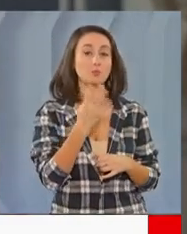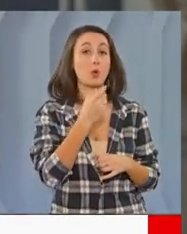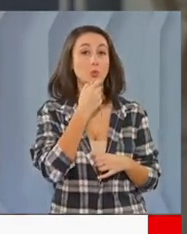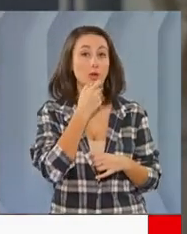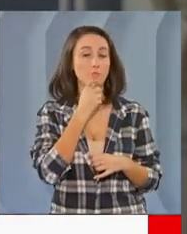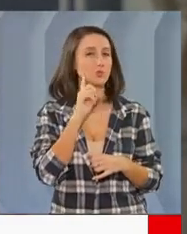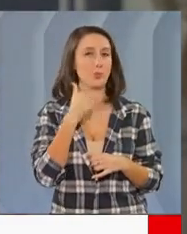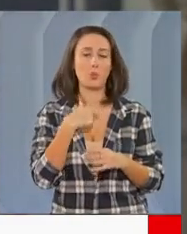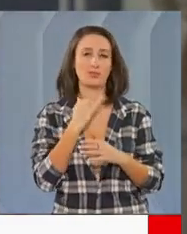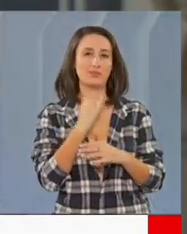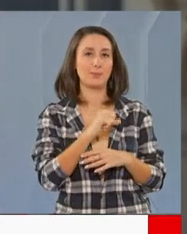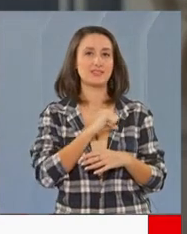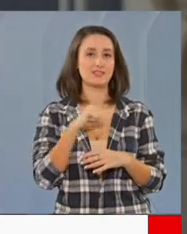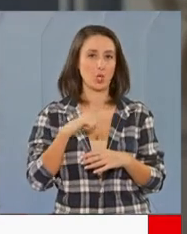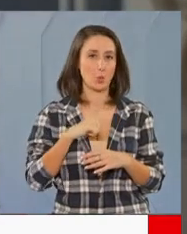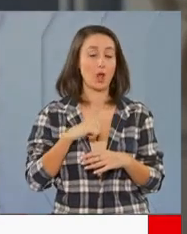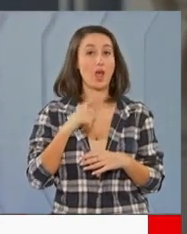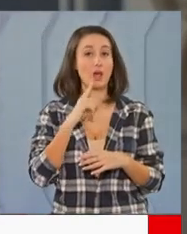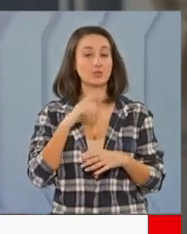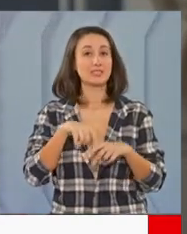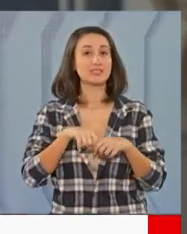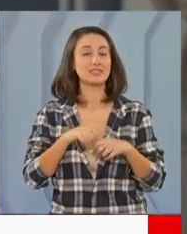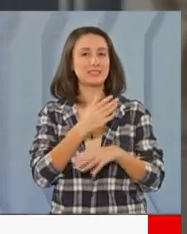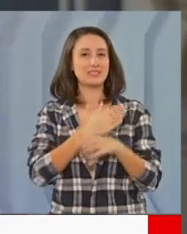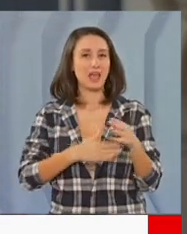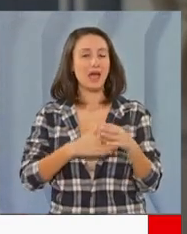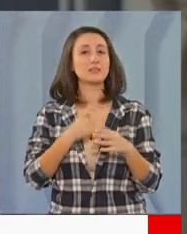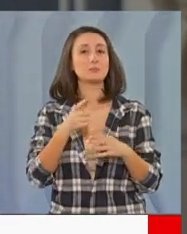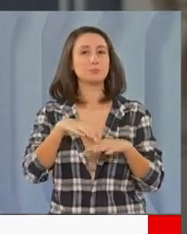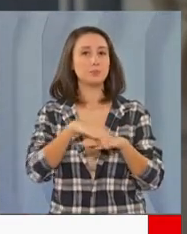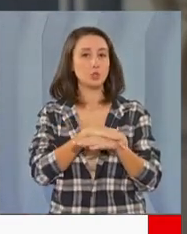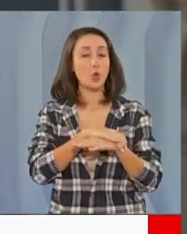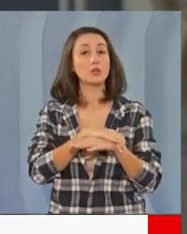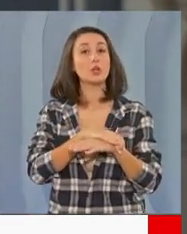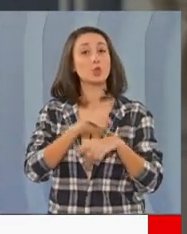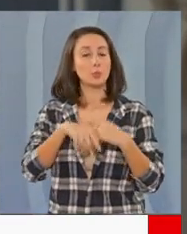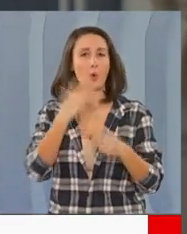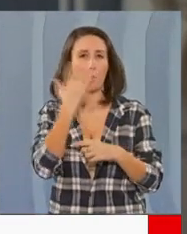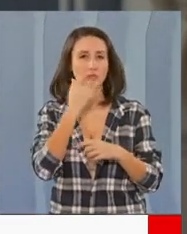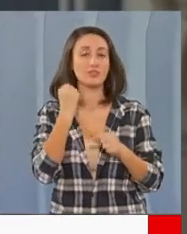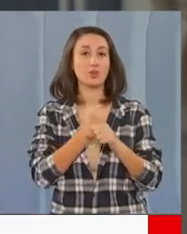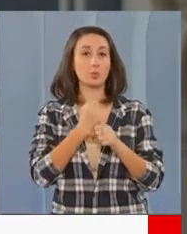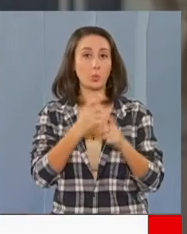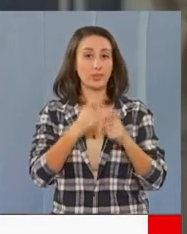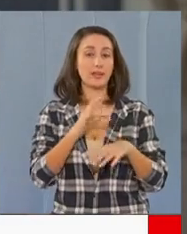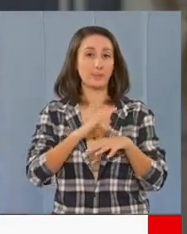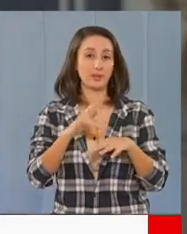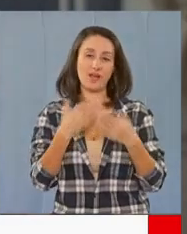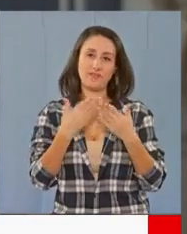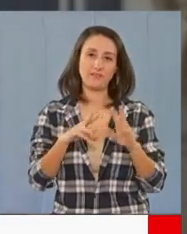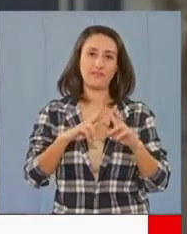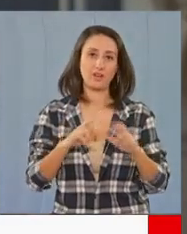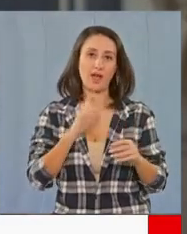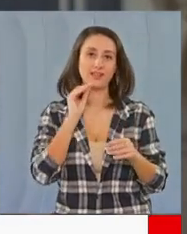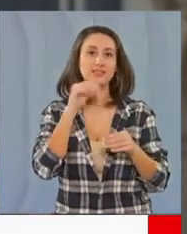ani, care nu se poate deplasa singură deoarece a fost amputat piciorul. În urma unei plângeri formulate de femeie, unitatea medicală a deschis o